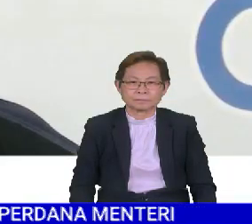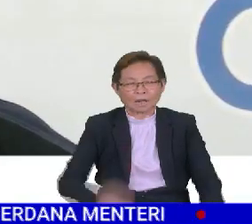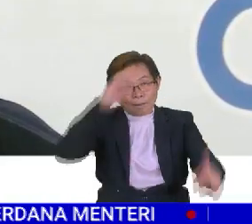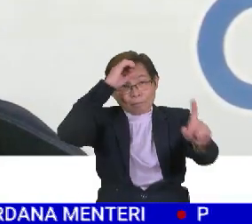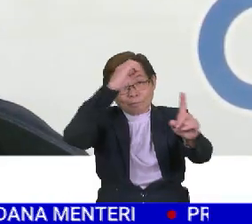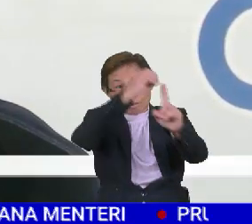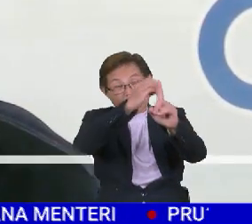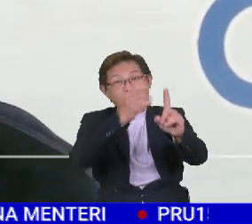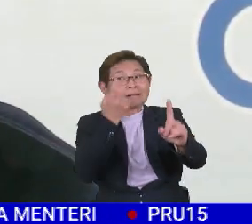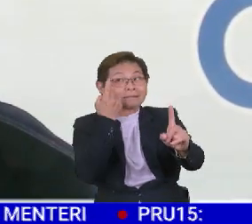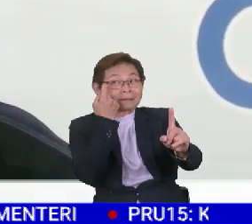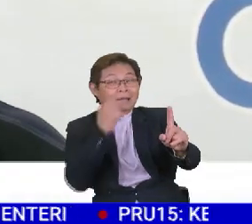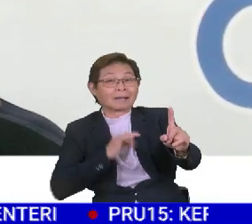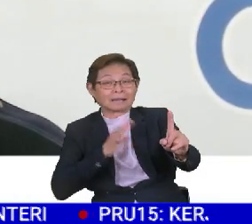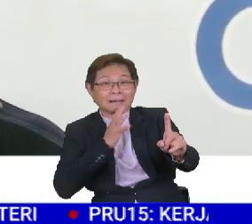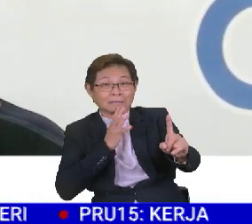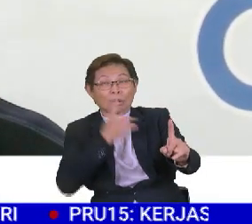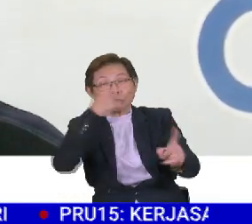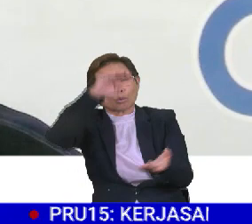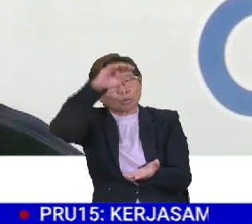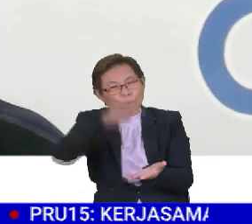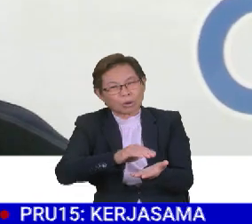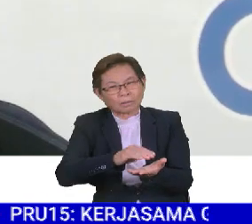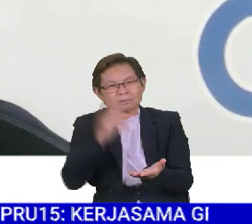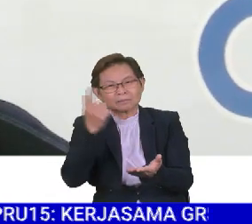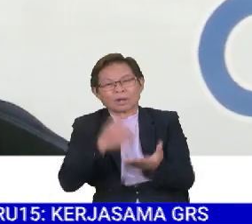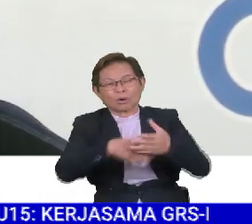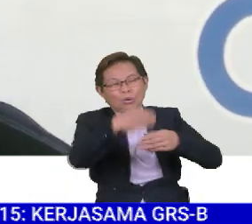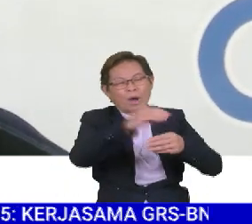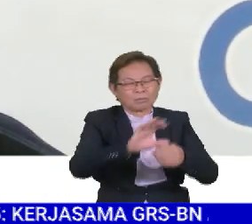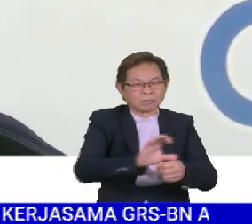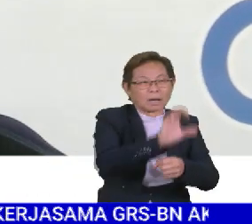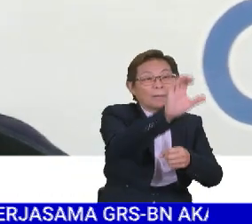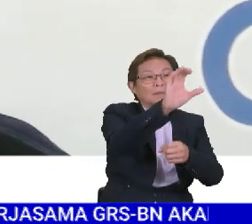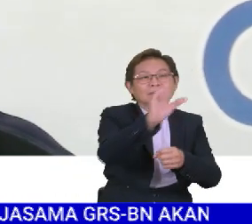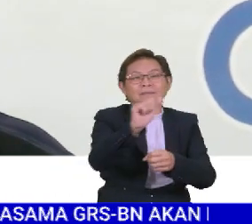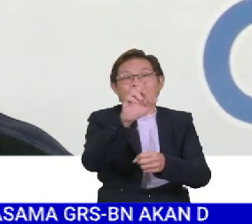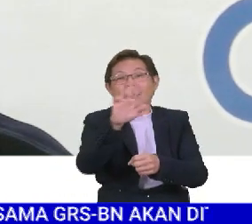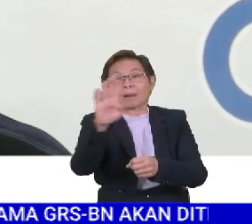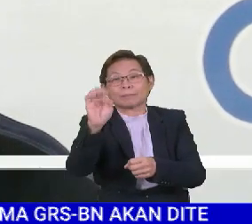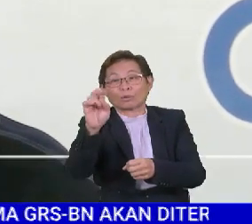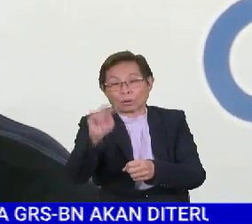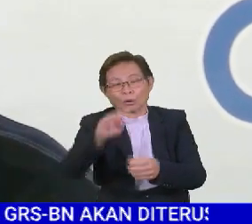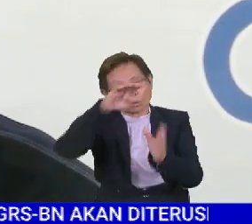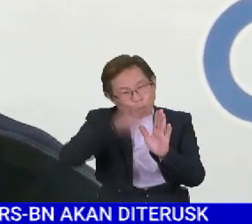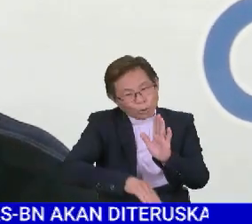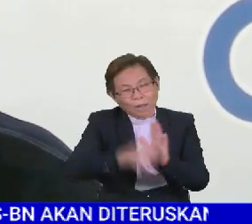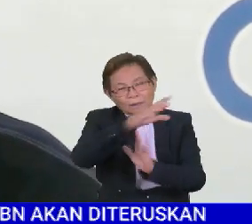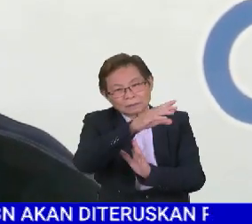Matlamat yang saya sebutkan tadi untuk mengurangkan pengeluaran karbon dioksida dan juga